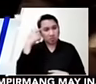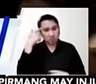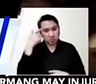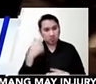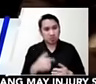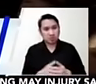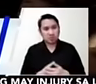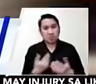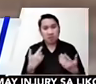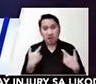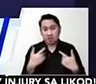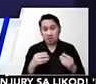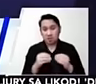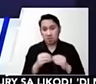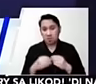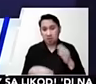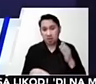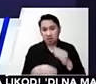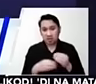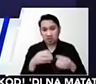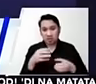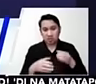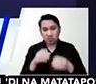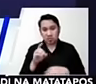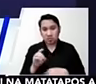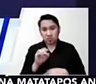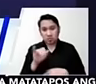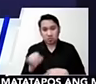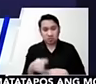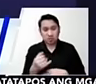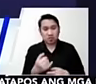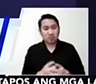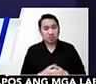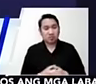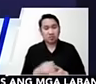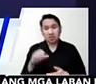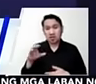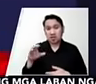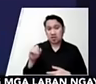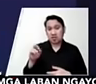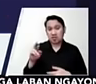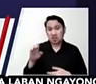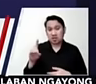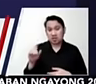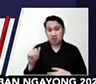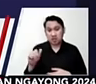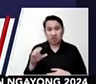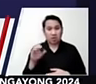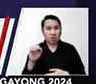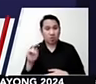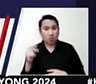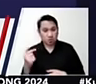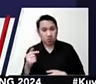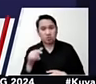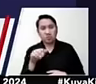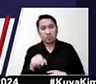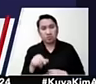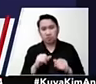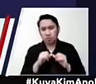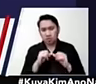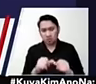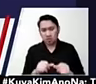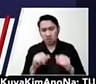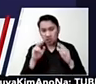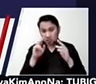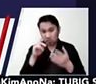kaso ang DOJ. Halimbawa si Cassandra Ong, tuloy lang yun pag-imbestiga ng aming team sa PORAC, yun